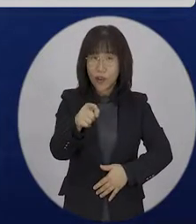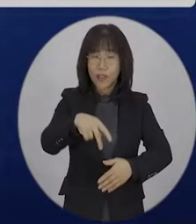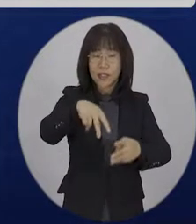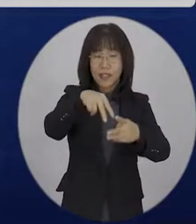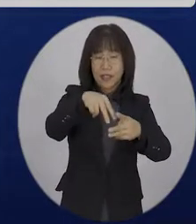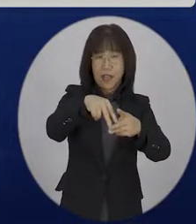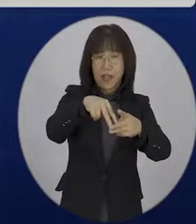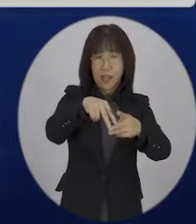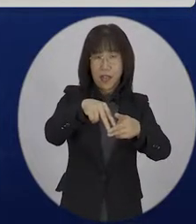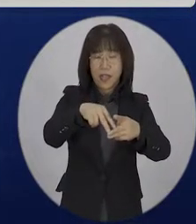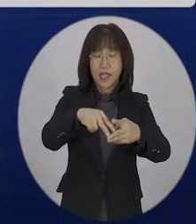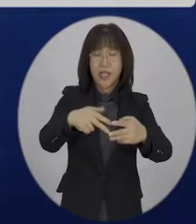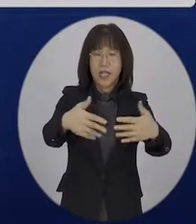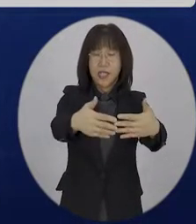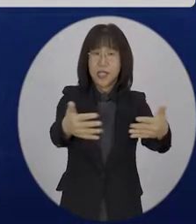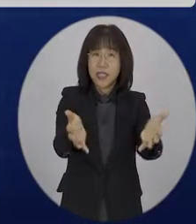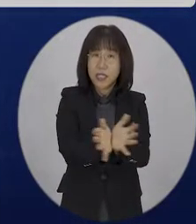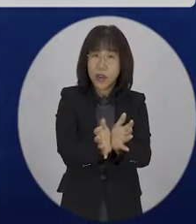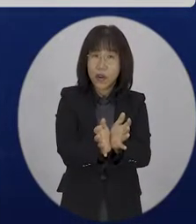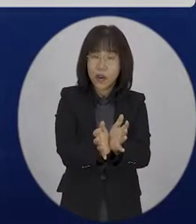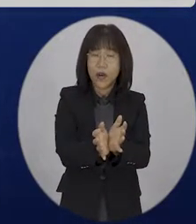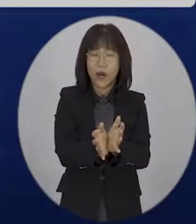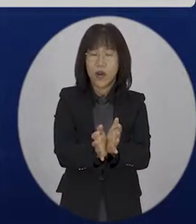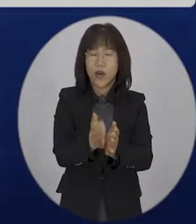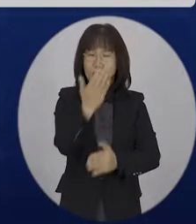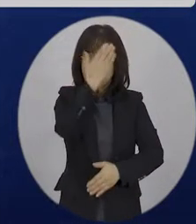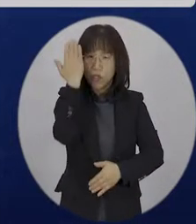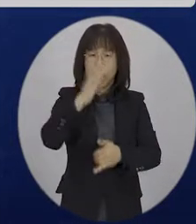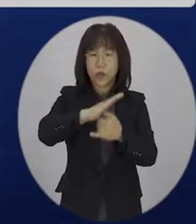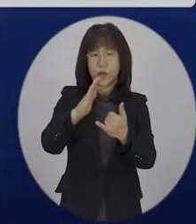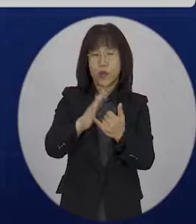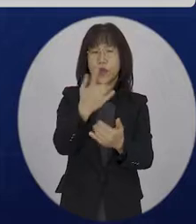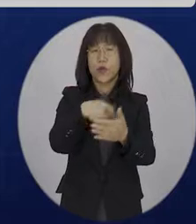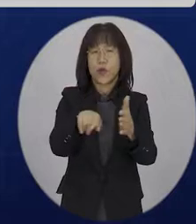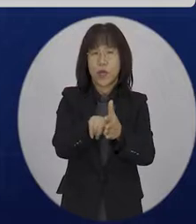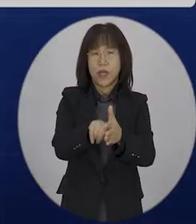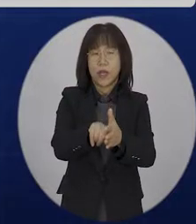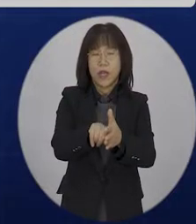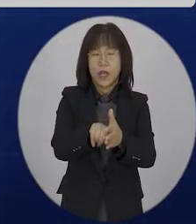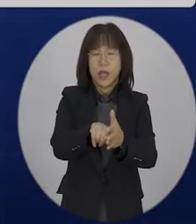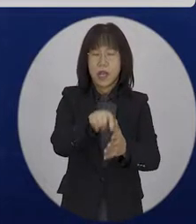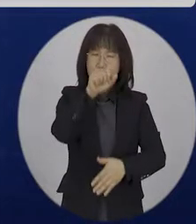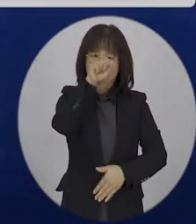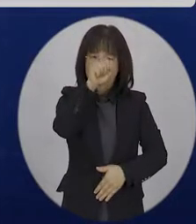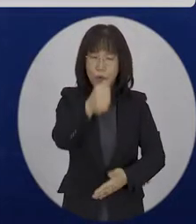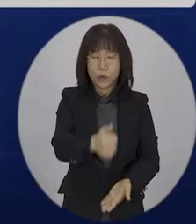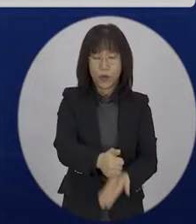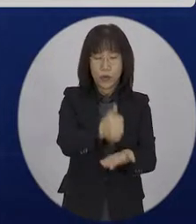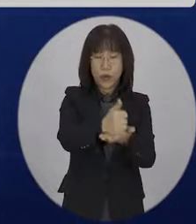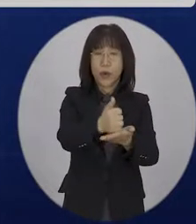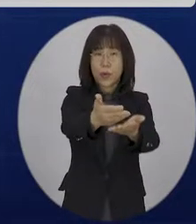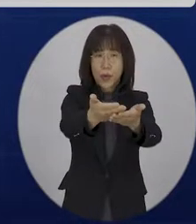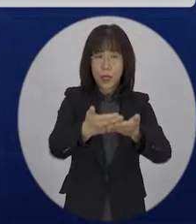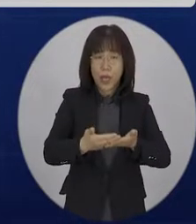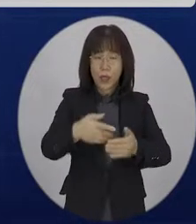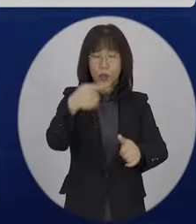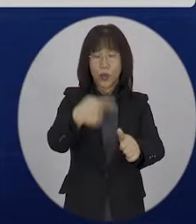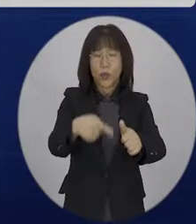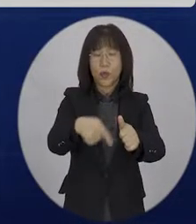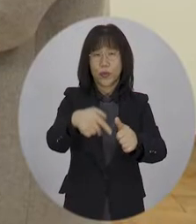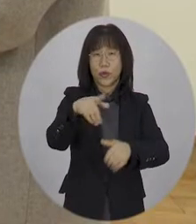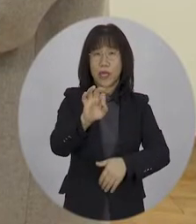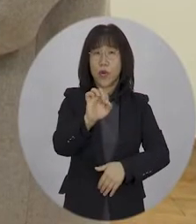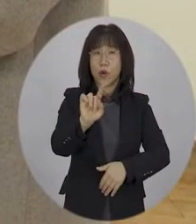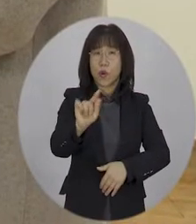청소년들을 위한 진로탐색 활동 협력 분야 에서 우수기관으로 선정돼 교육부 장관 표창을 수상했습니다